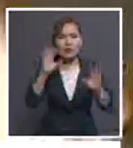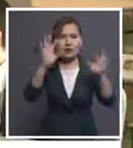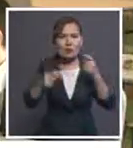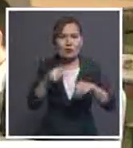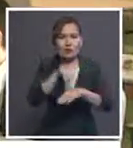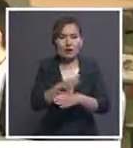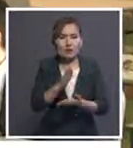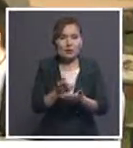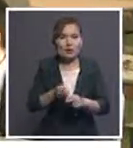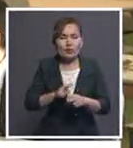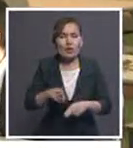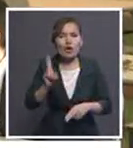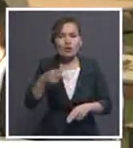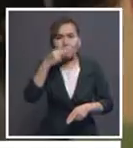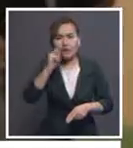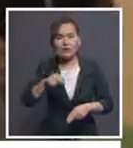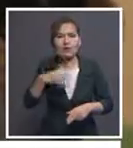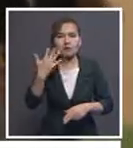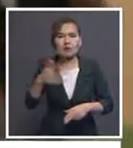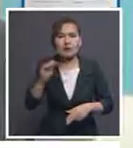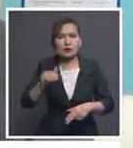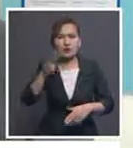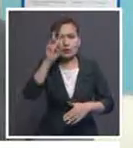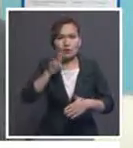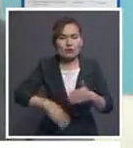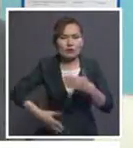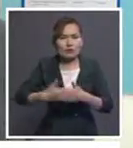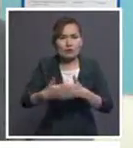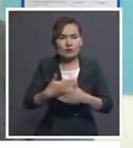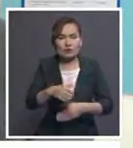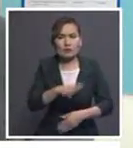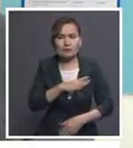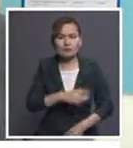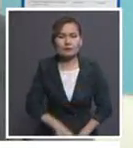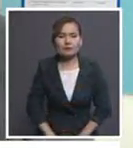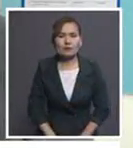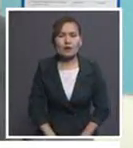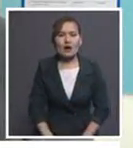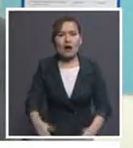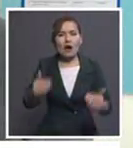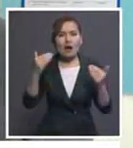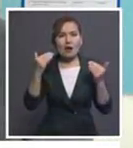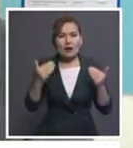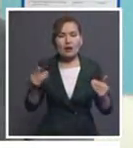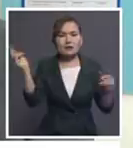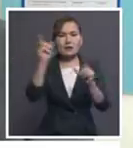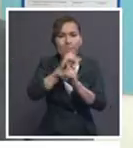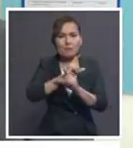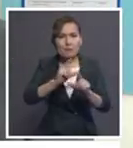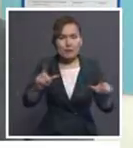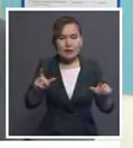теңге көлемінде айыппұл салды. Заң ретінде арендатормен бірге шартты бұзамыз,